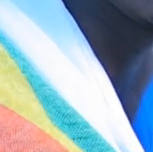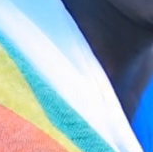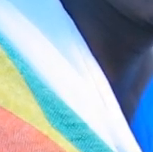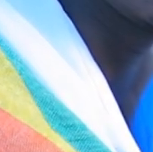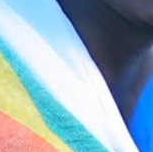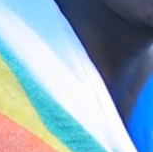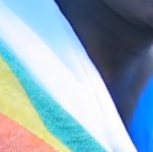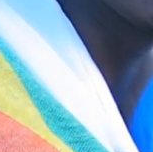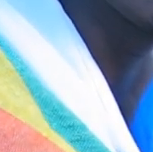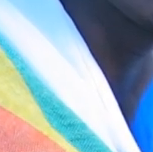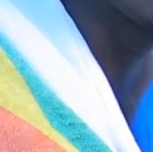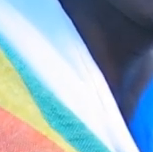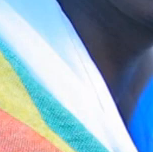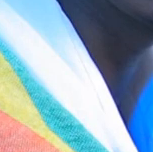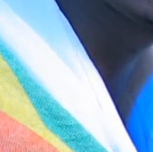በህይወቴ